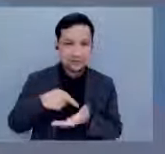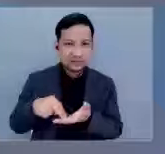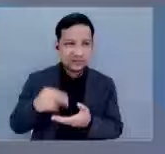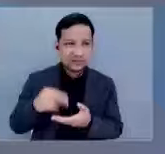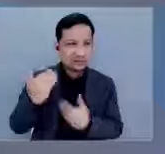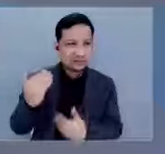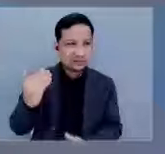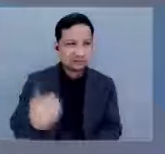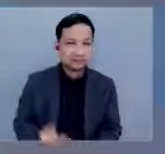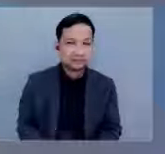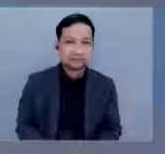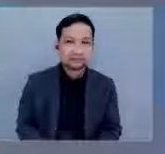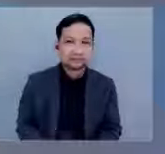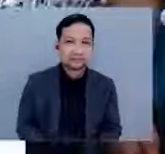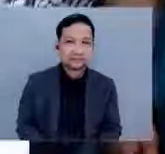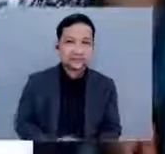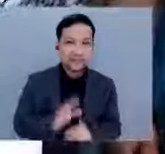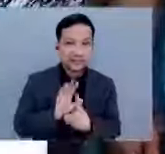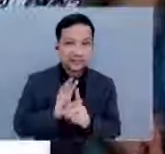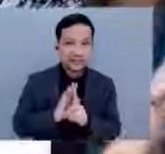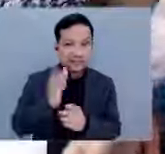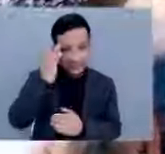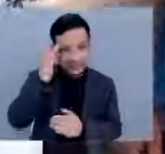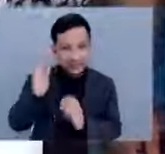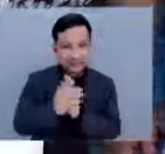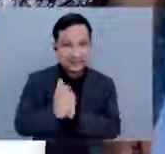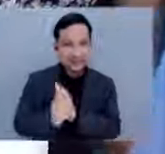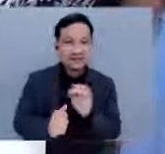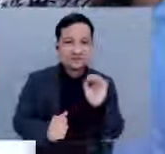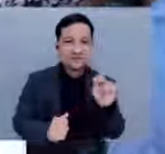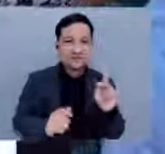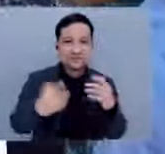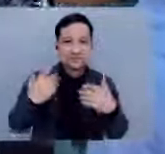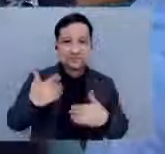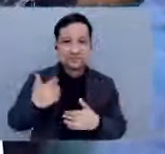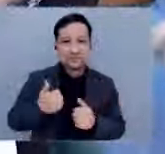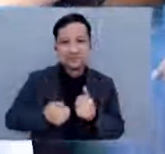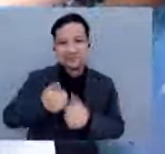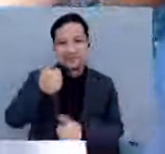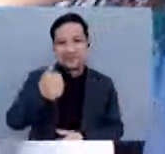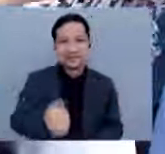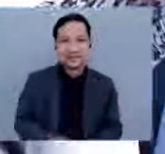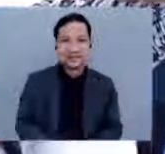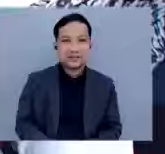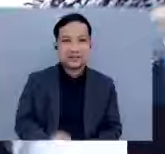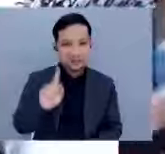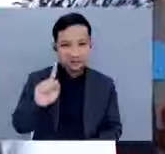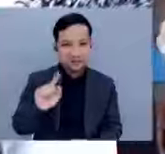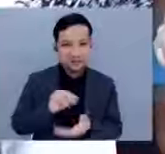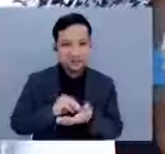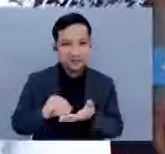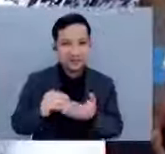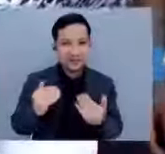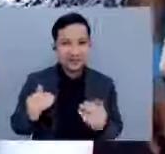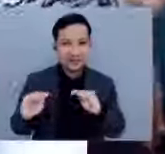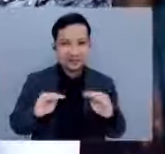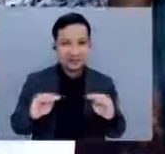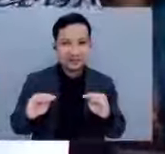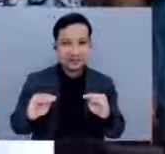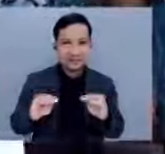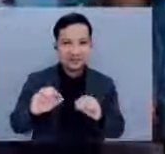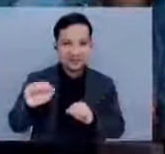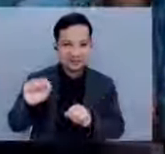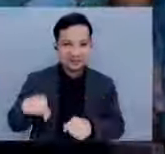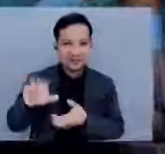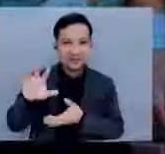Ang galing mo doon. Sige, kayo dahil. Ang galing mo doon. Sige. Isang move lang. Sige, isang move lang na pwede namin gayahin. Isa lang. Pwede